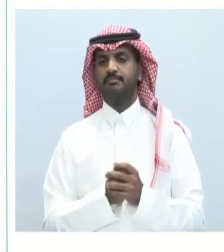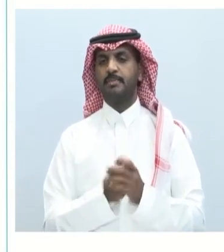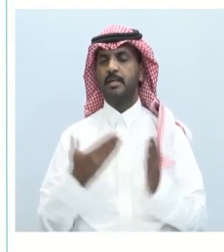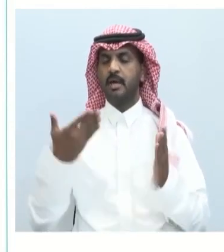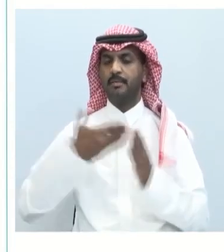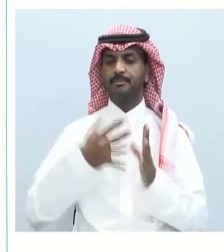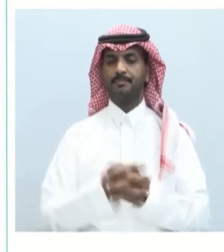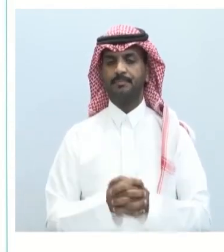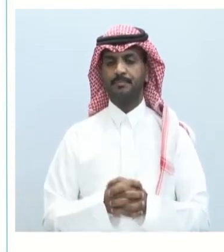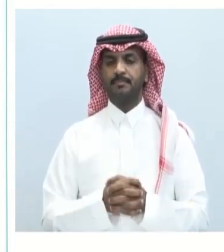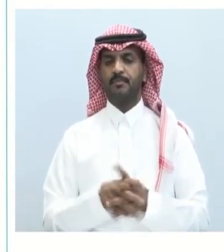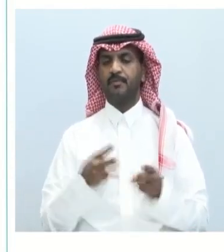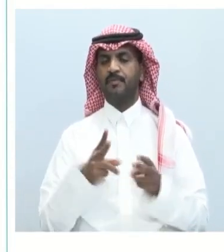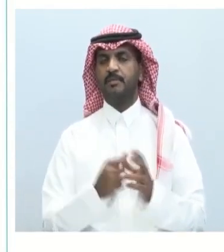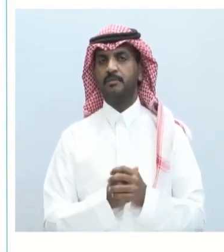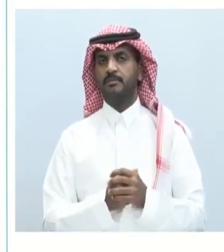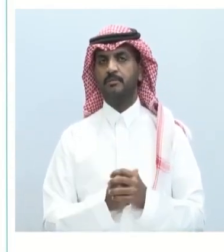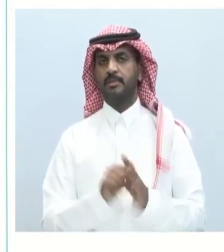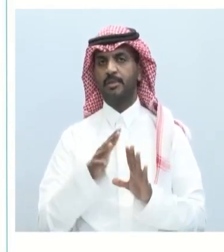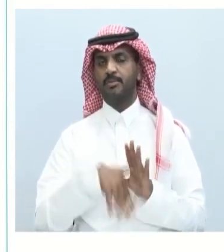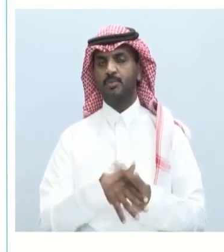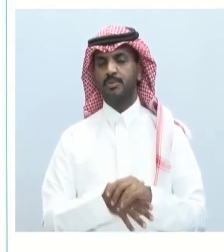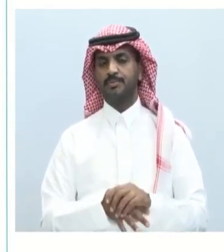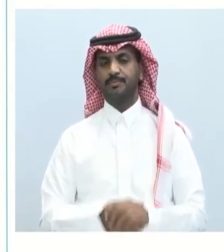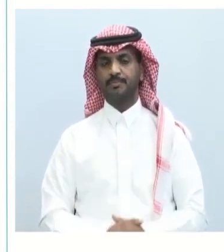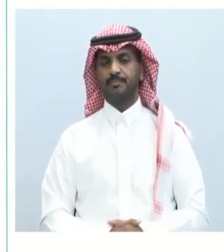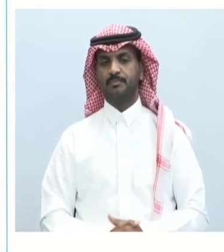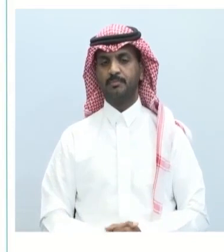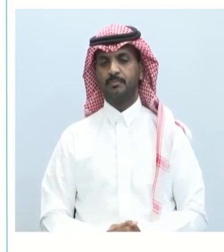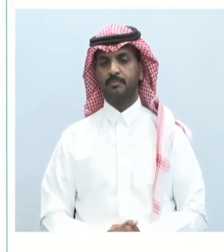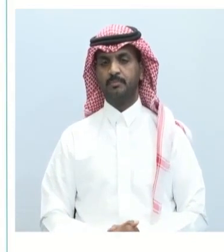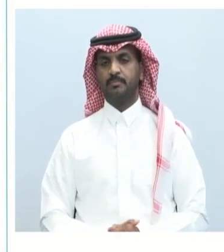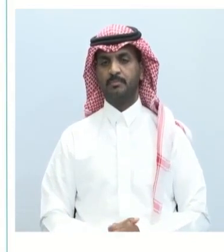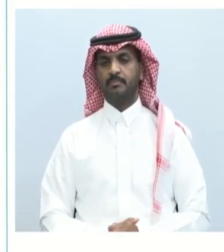وسيتم فتح النموذج في على الشاشه